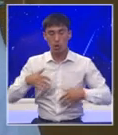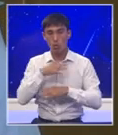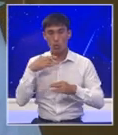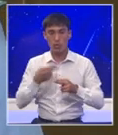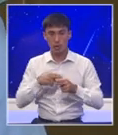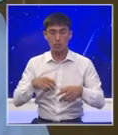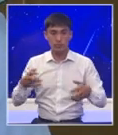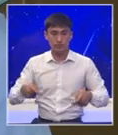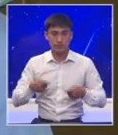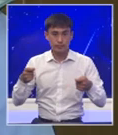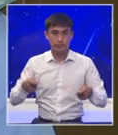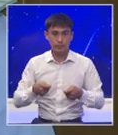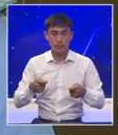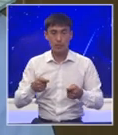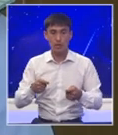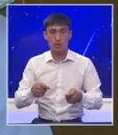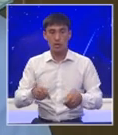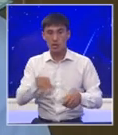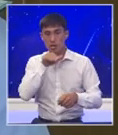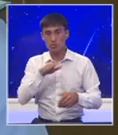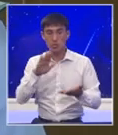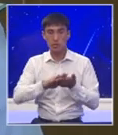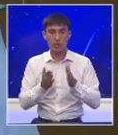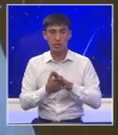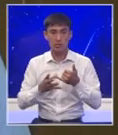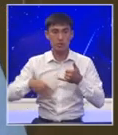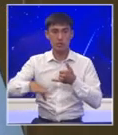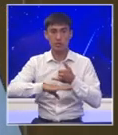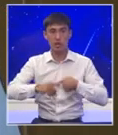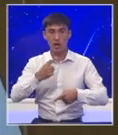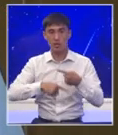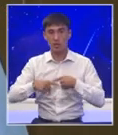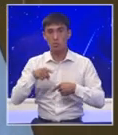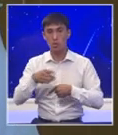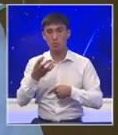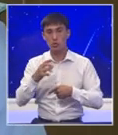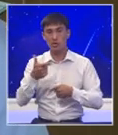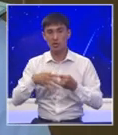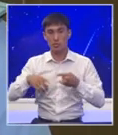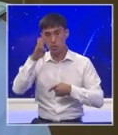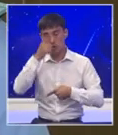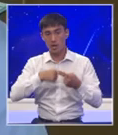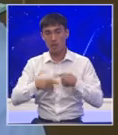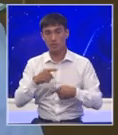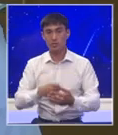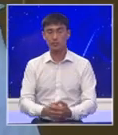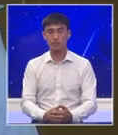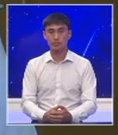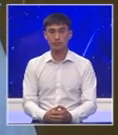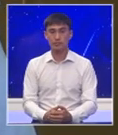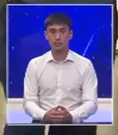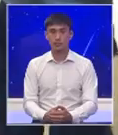көп болғандықтан кәсіпкермен келісіп, ол кәсіпкер жерді қайтарды, 1,5 гектарды қазір мемлекетке қайтарып, ауылдың мұқтажына